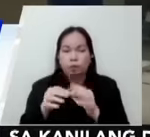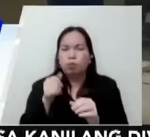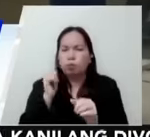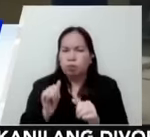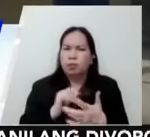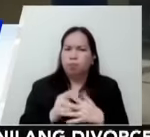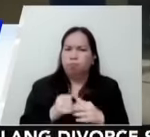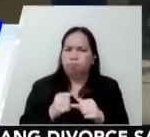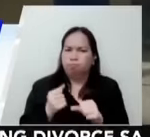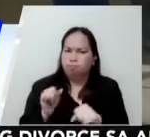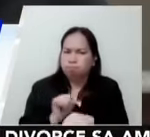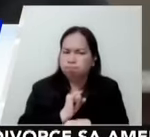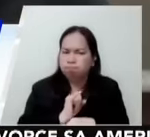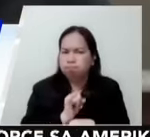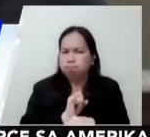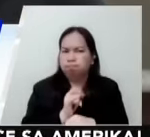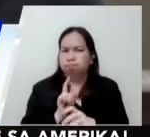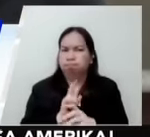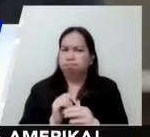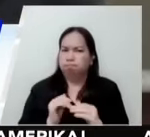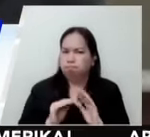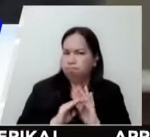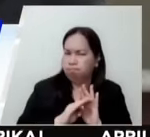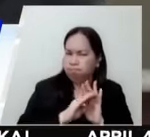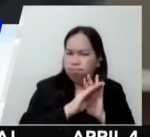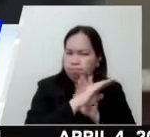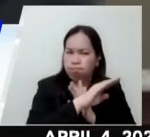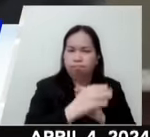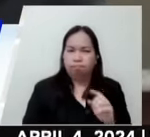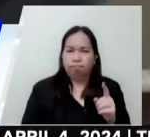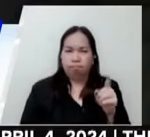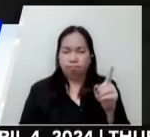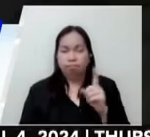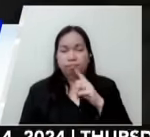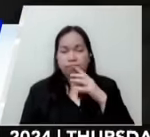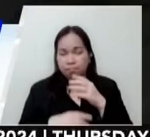at momentum. Inspired ako, the same time, nandun yung pressure.